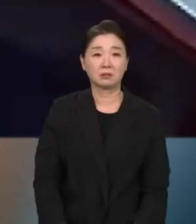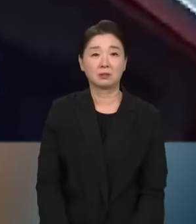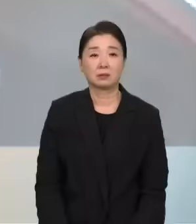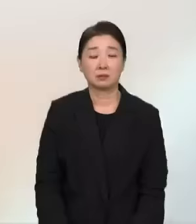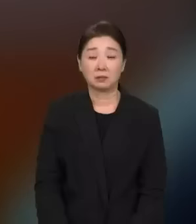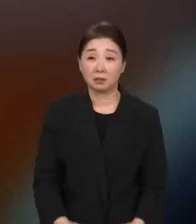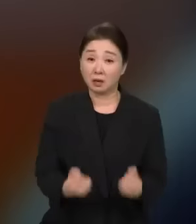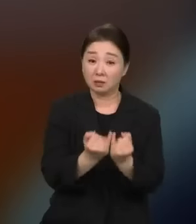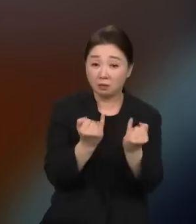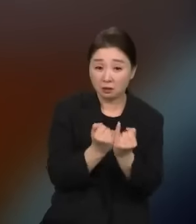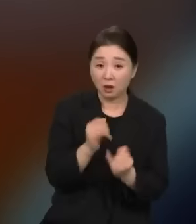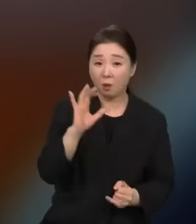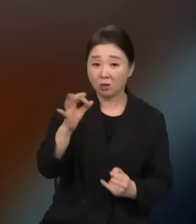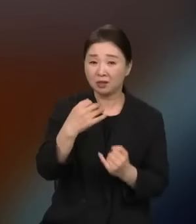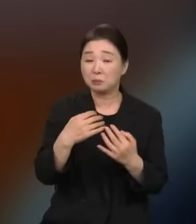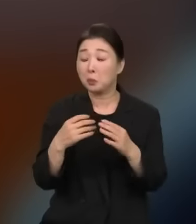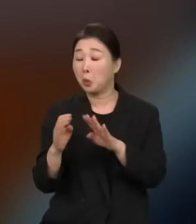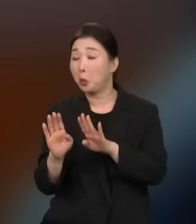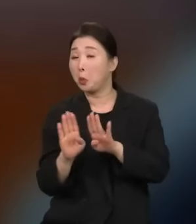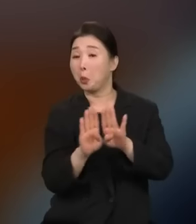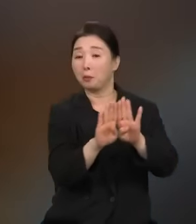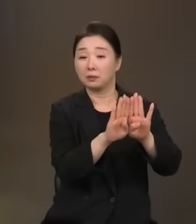른은 화장실문을